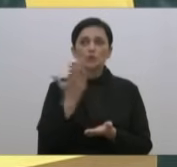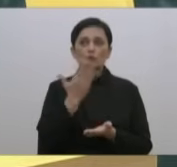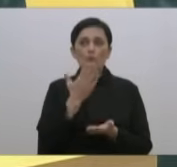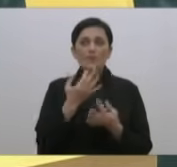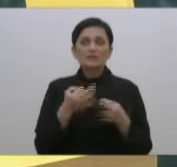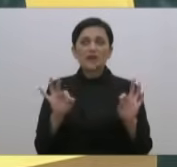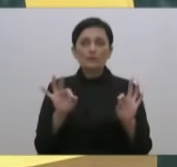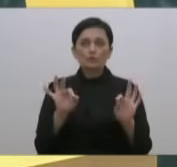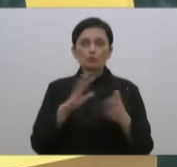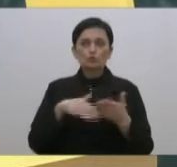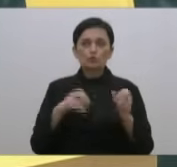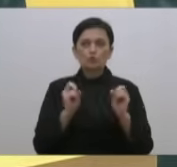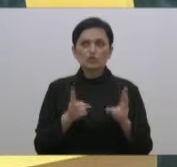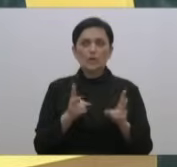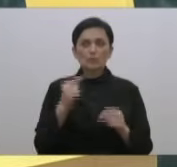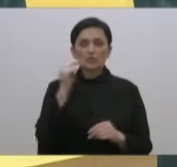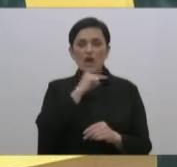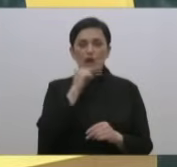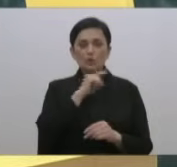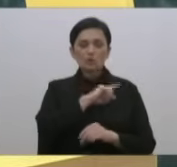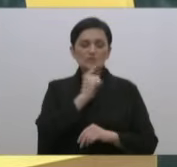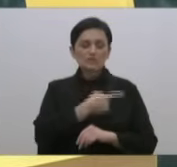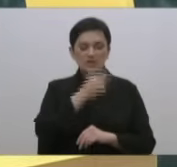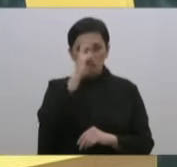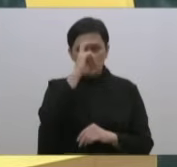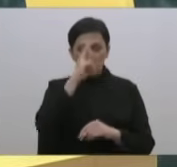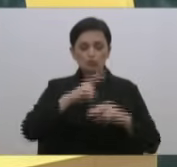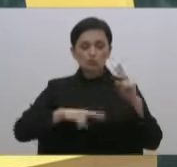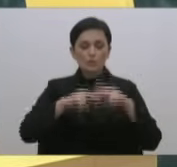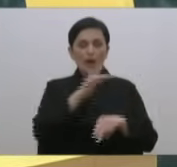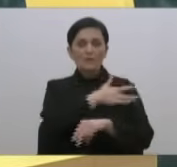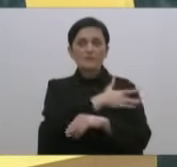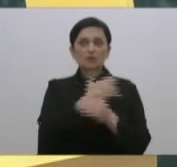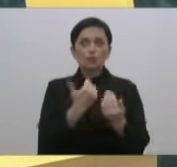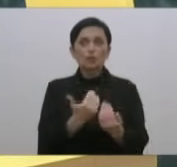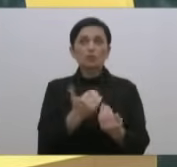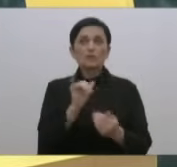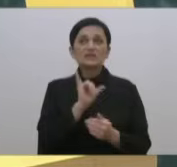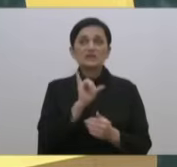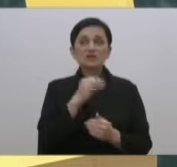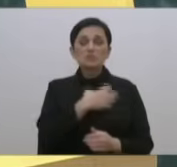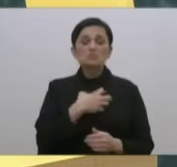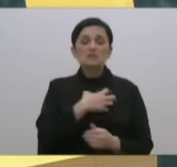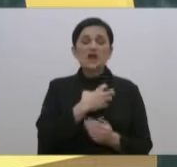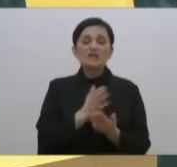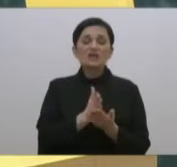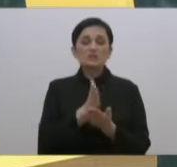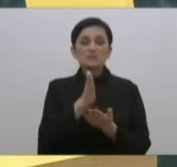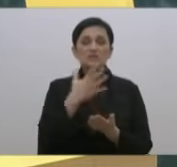რომლებიც თავისუფალი, უსაფრთხო და ეკონომიკურად ძლიერი სახელმწიფოს მშენებლობას ემსახურება, სადაც მთავარი